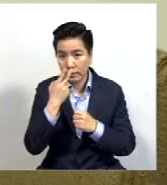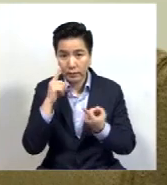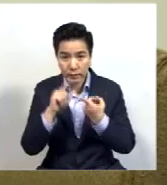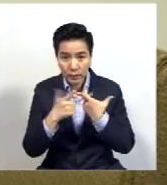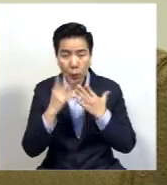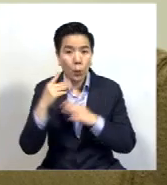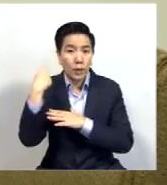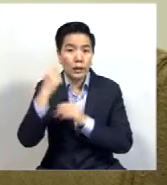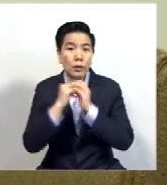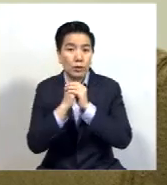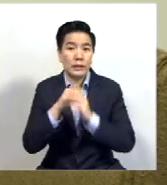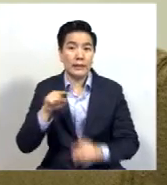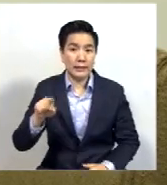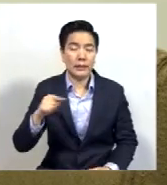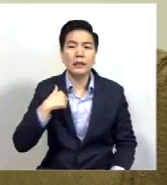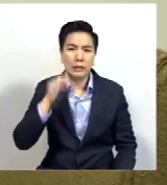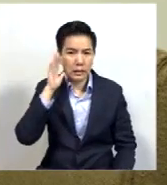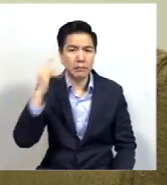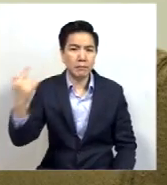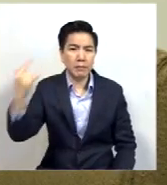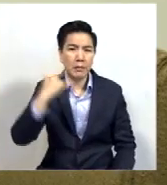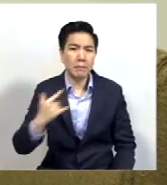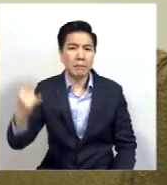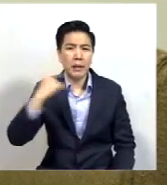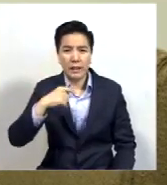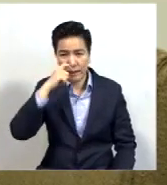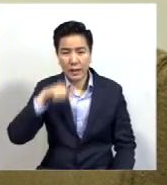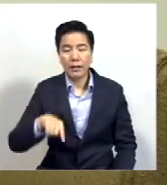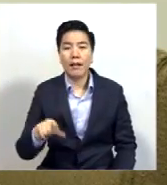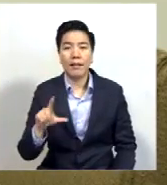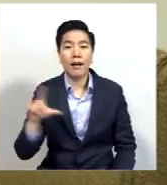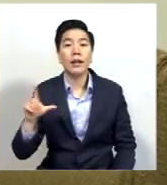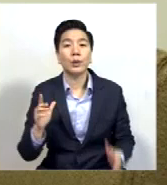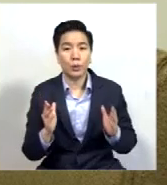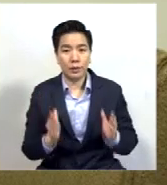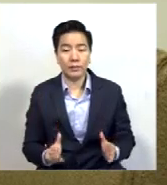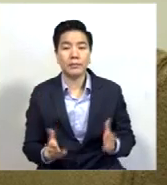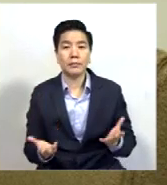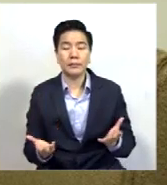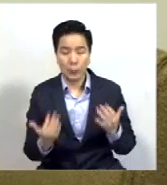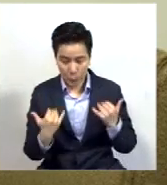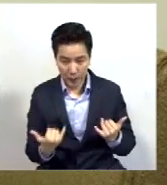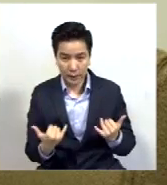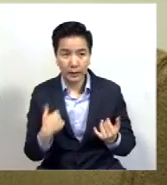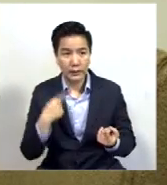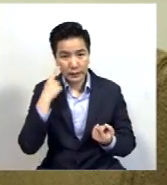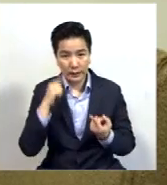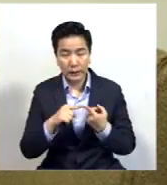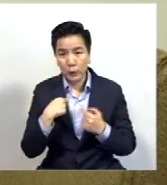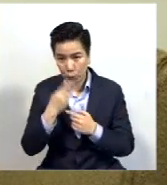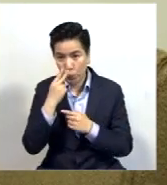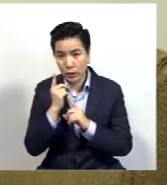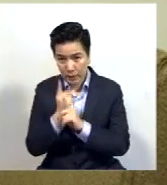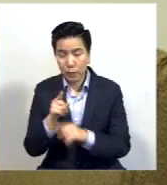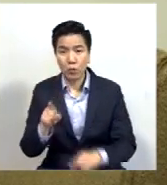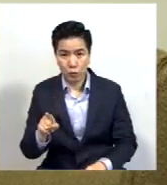นักท่องเที่ยวจีนซึ่งผมเชื่อว่าเข้ามาในเมืองไทยเนี่ยไม่ต่ำกว่าล้านคนเนี่ยนะครับนะครับตอนนี้นะครับกำลังติดตามอยู่นะครับ